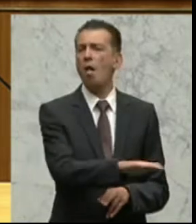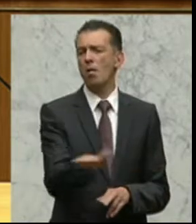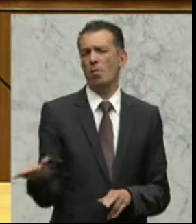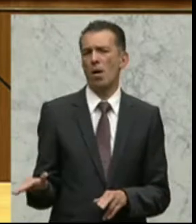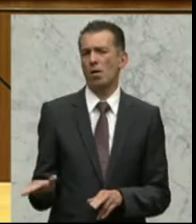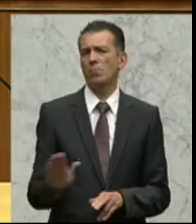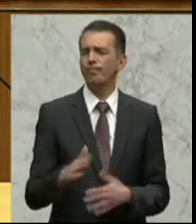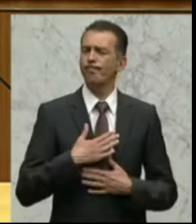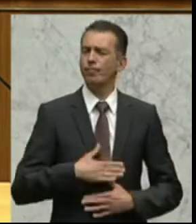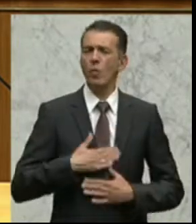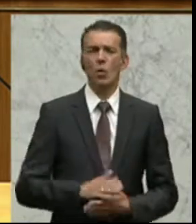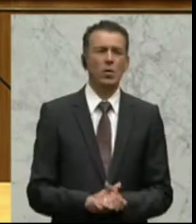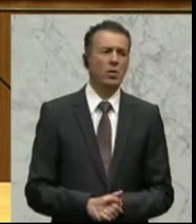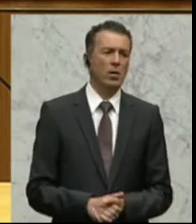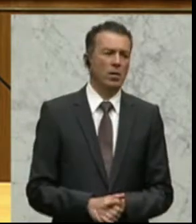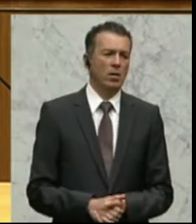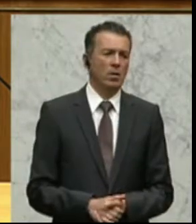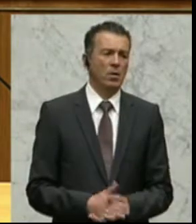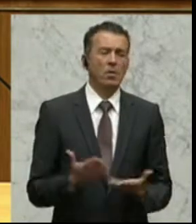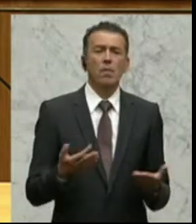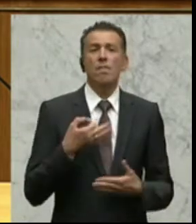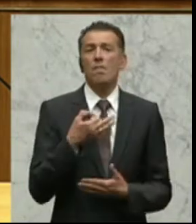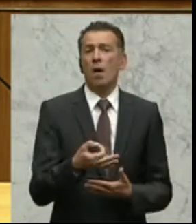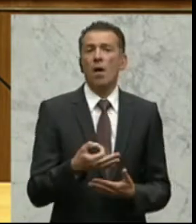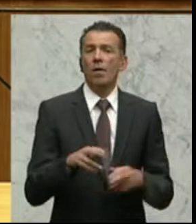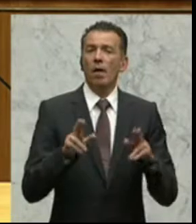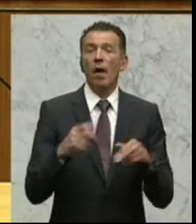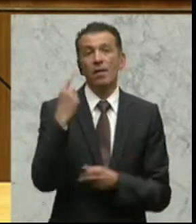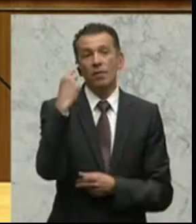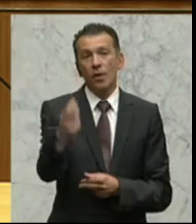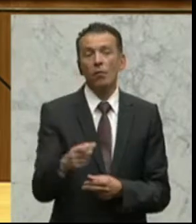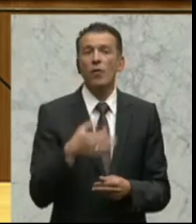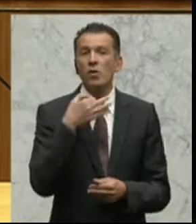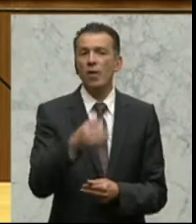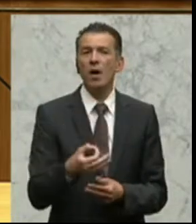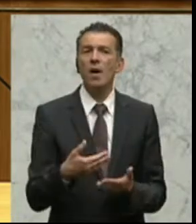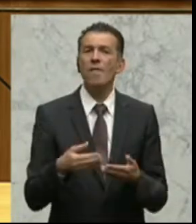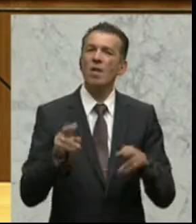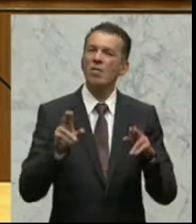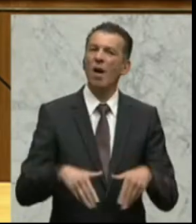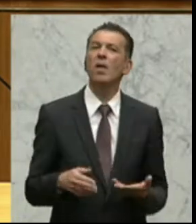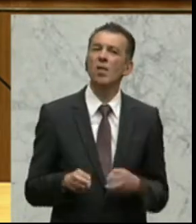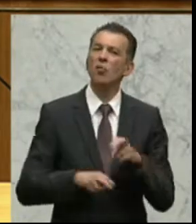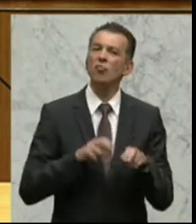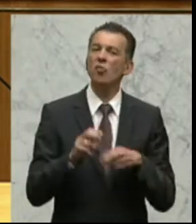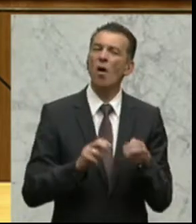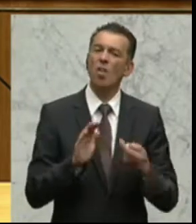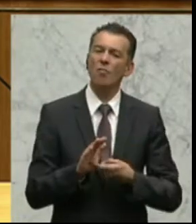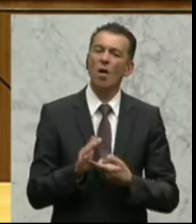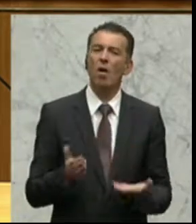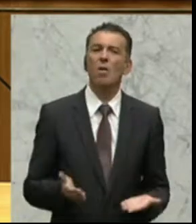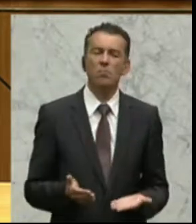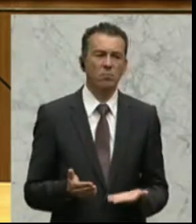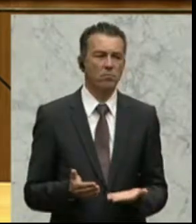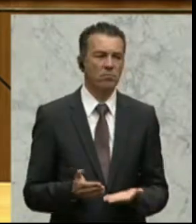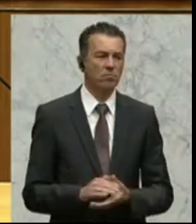da geht es im Grundsatz um eine Frage, um eine rechtsphilosophische Frage, was ist überhaupt rechtens, wenn wir Steuern einheben? Grundsätzlich ist es was,